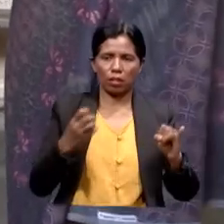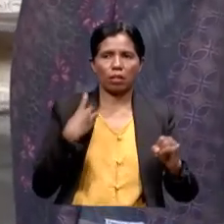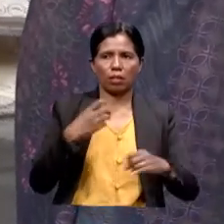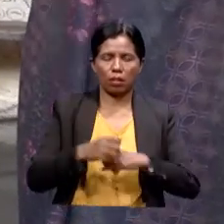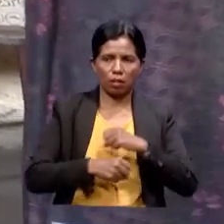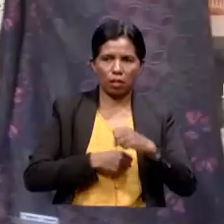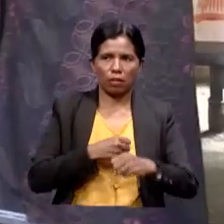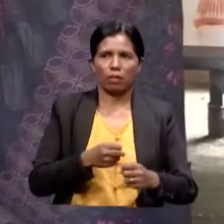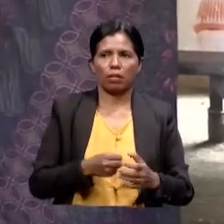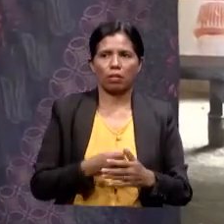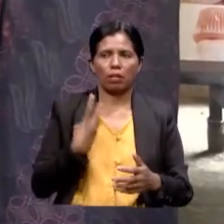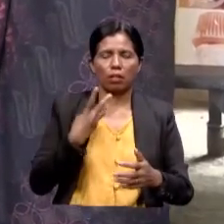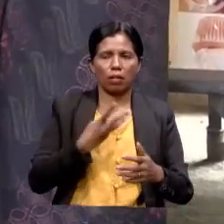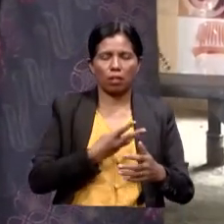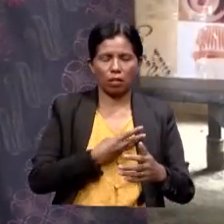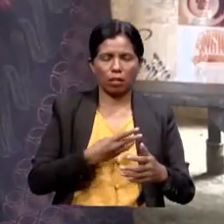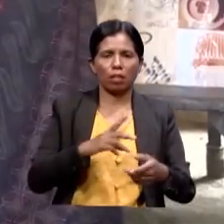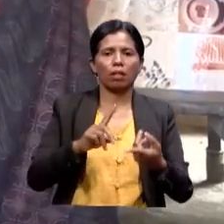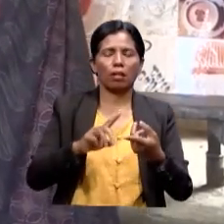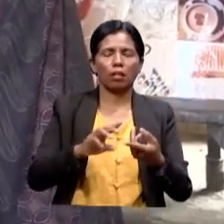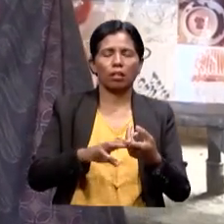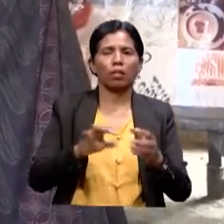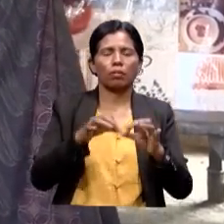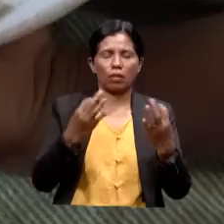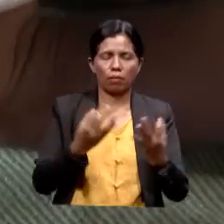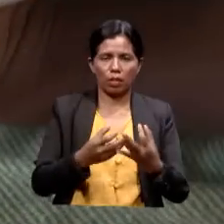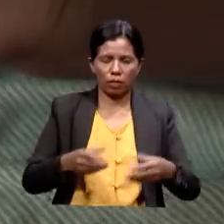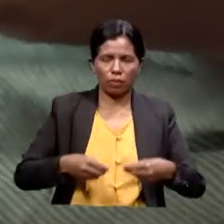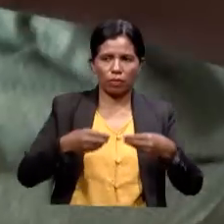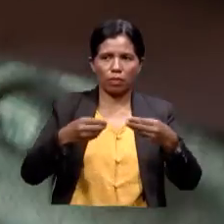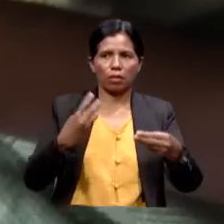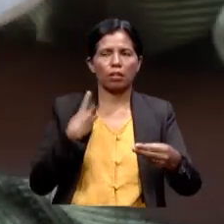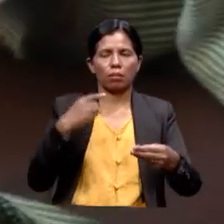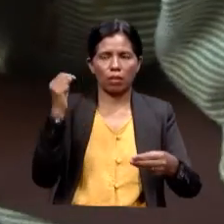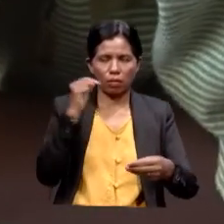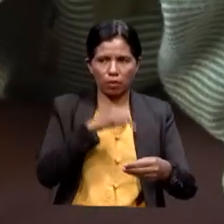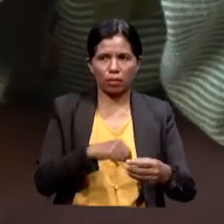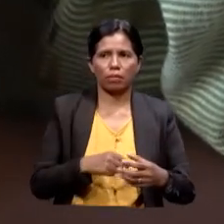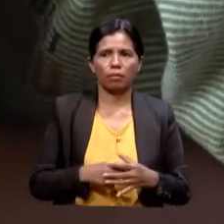halu sama kita malu kula fo kaldehan ita mak boso.